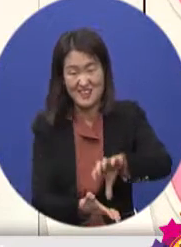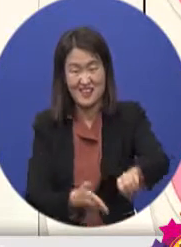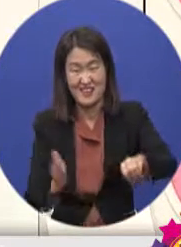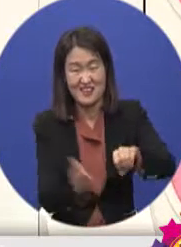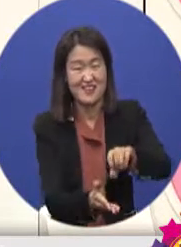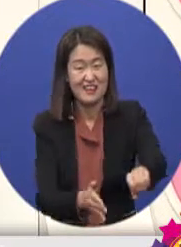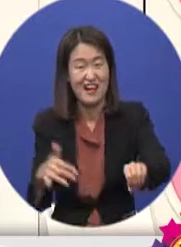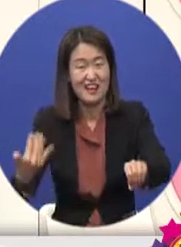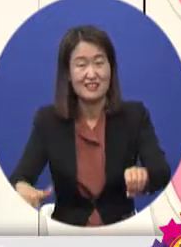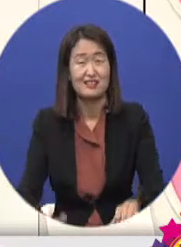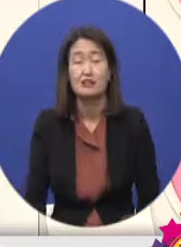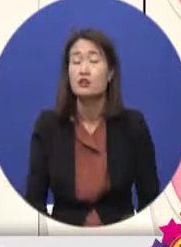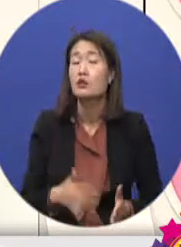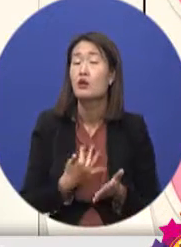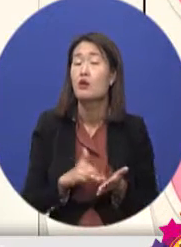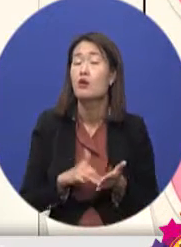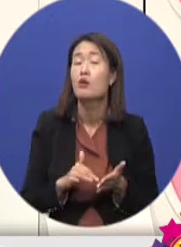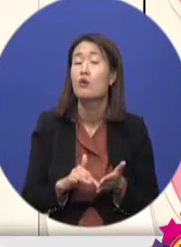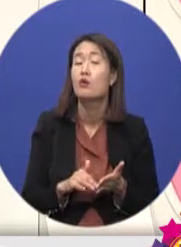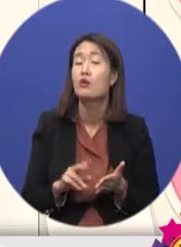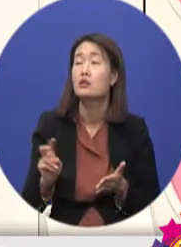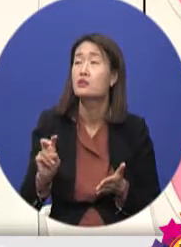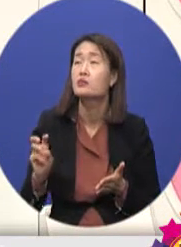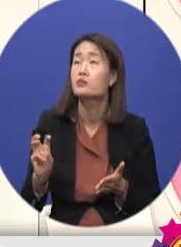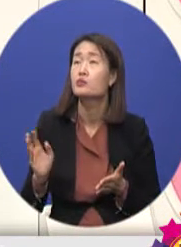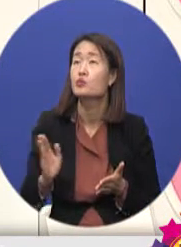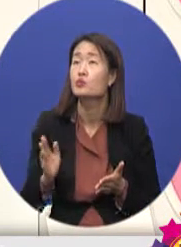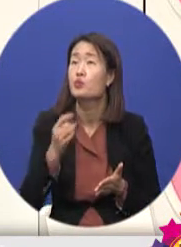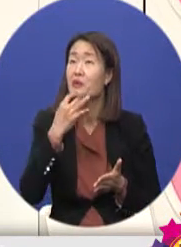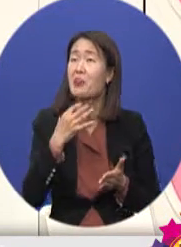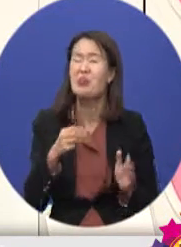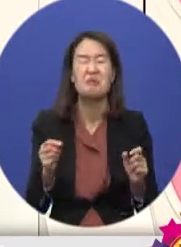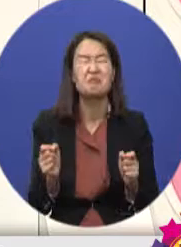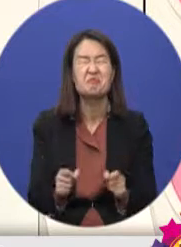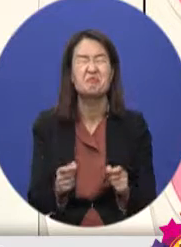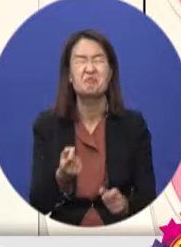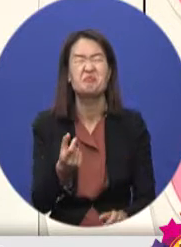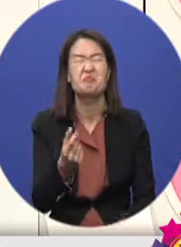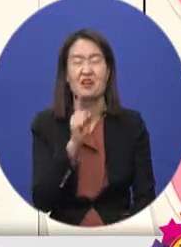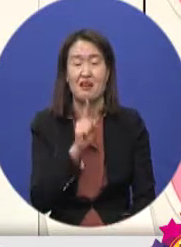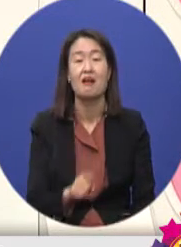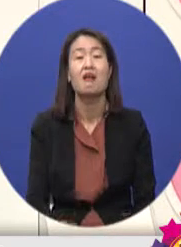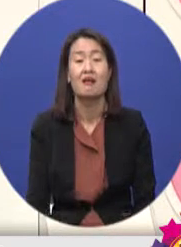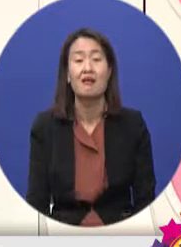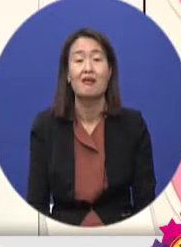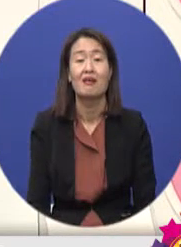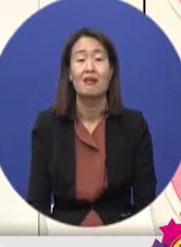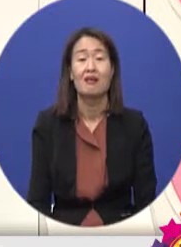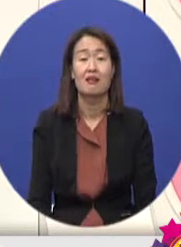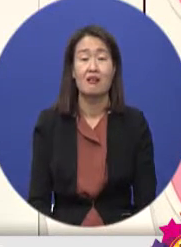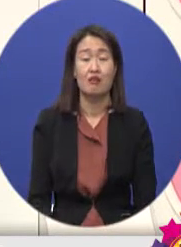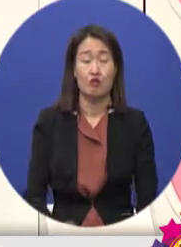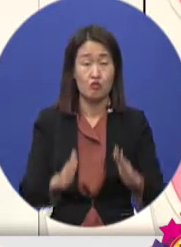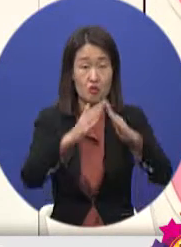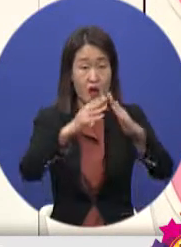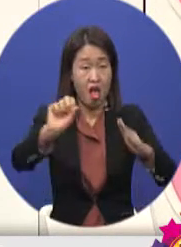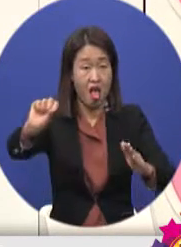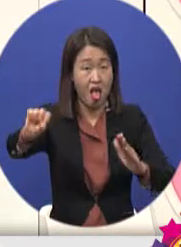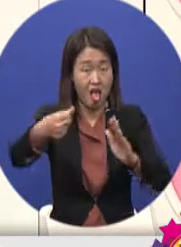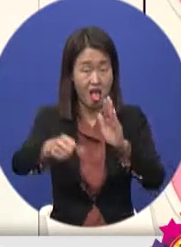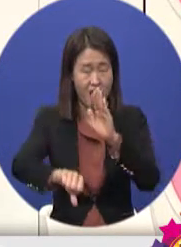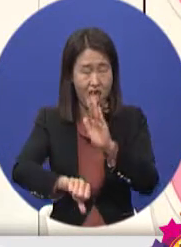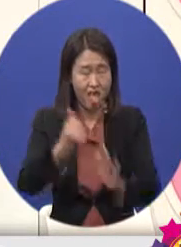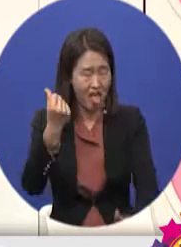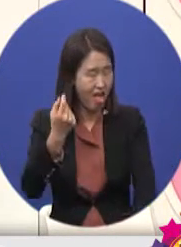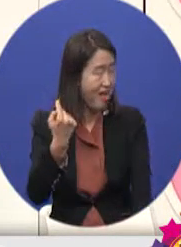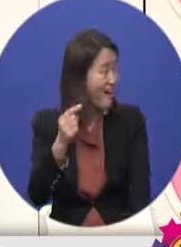하세요? 한 2, 30폭이 정도뿐이 아니에요. 아, 쬐끔하시네요. 예, 뭐 네, 어느 댁엔 500폭이를